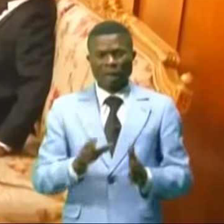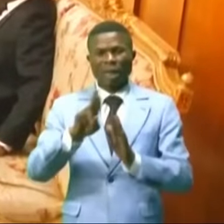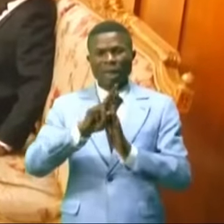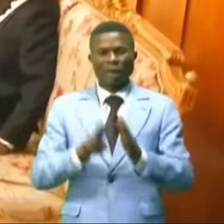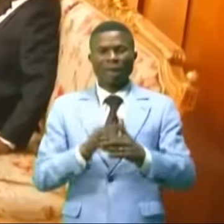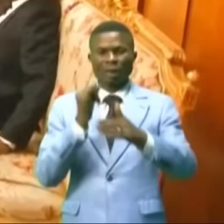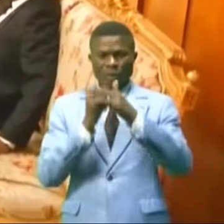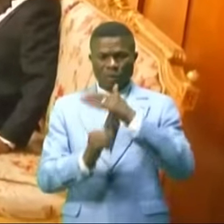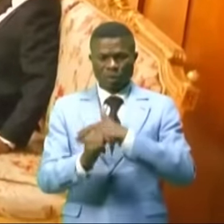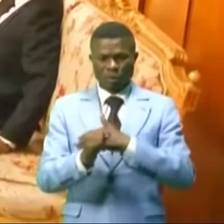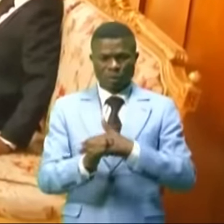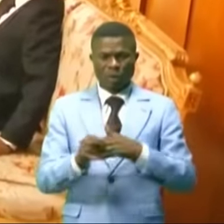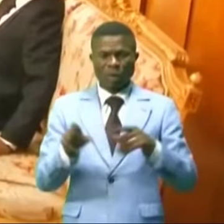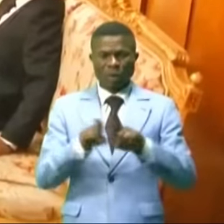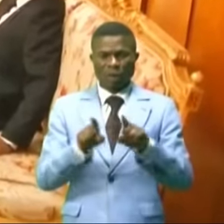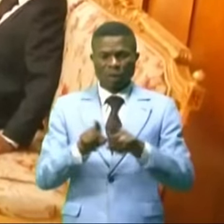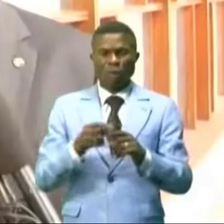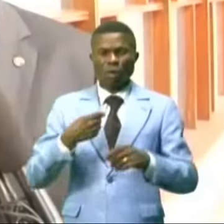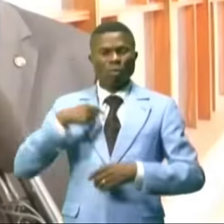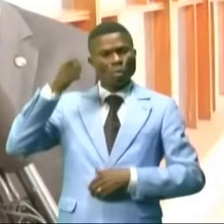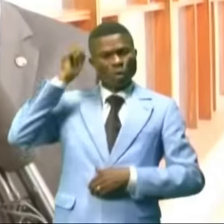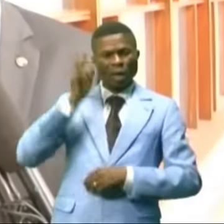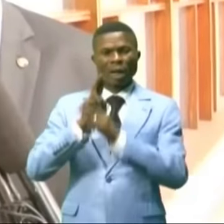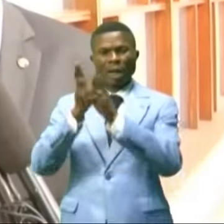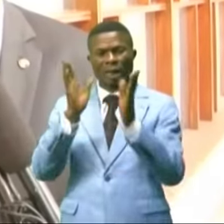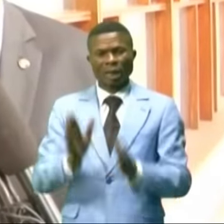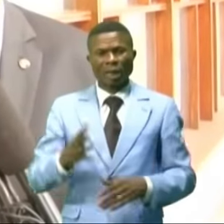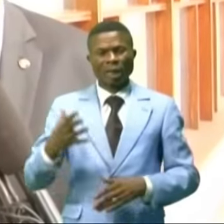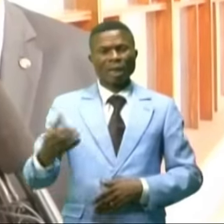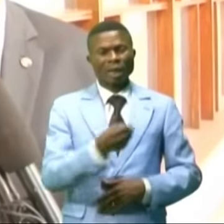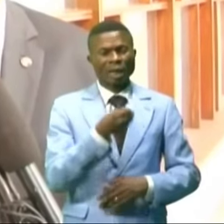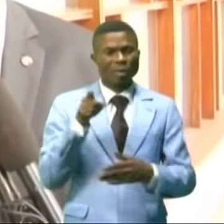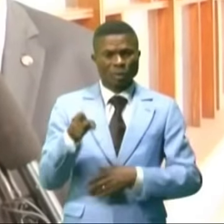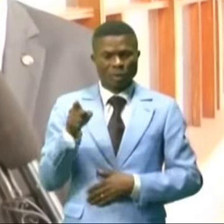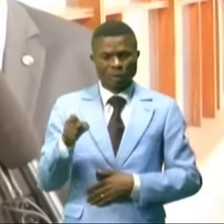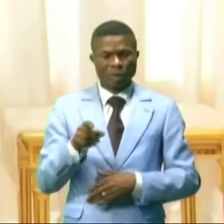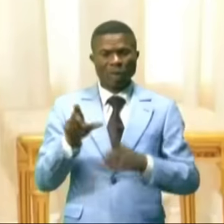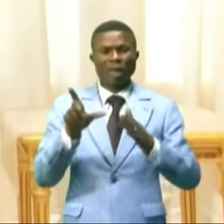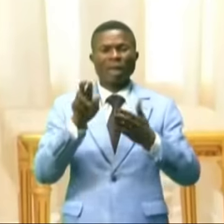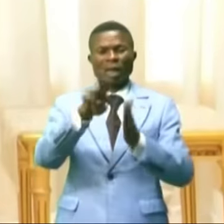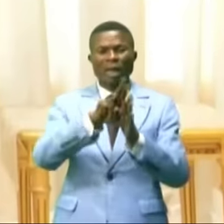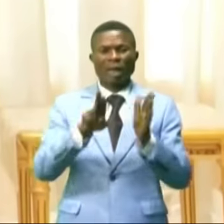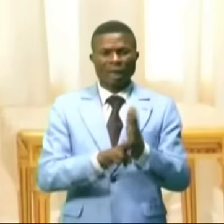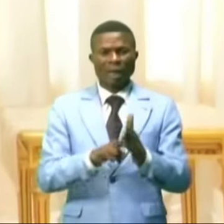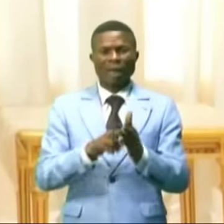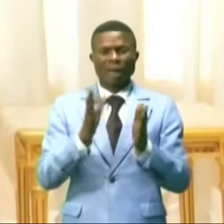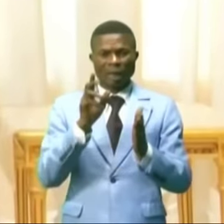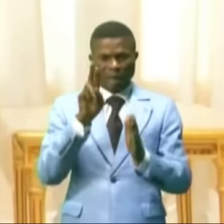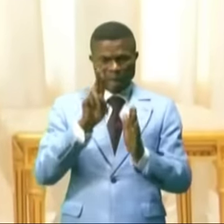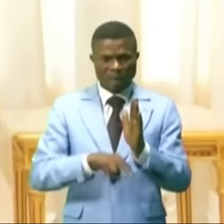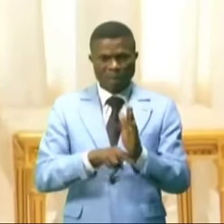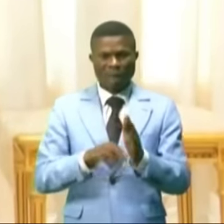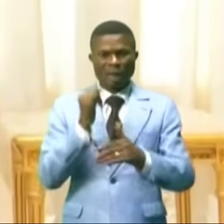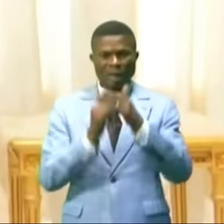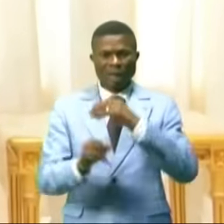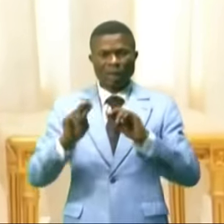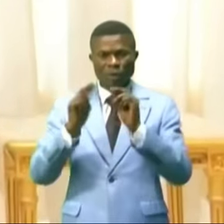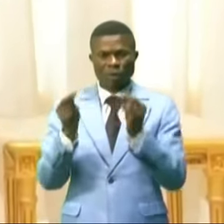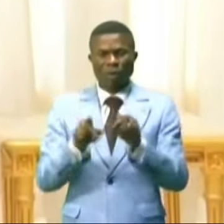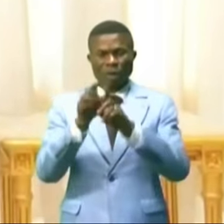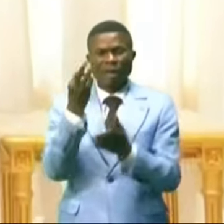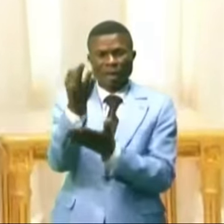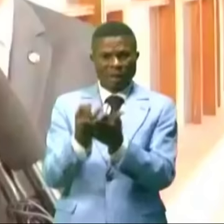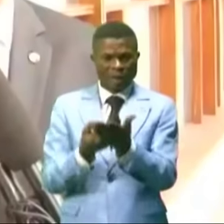intérieur. Évidemment, comme elle était rapporteure, j'ai dû récupérer chez elle donc le règlement intérieur du groupe ainsi que les fiches